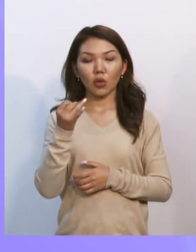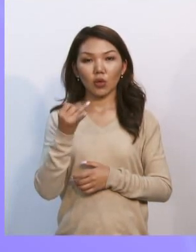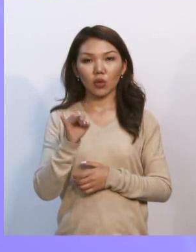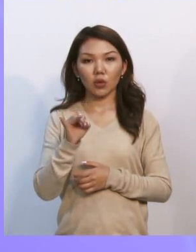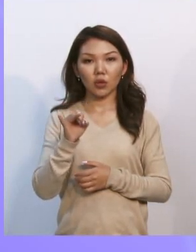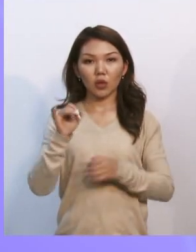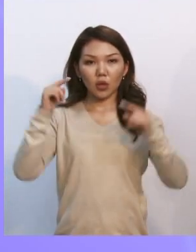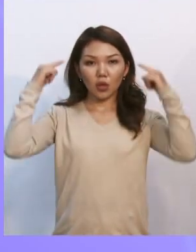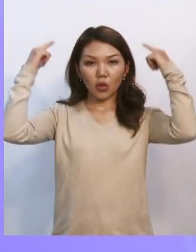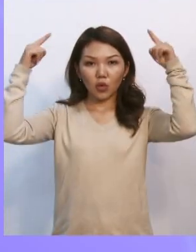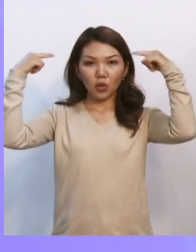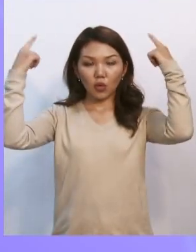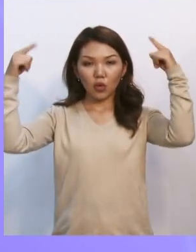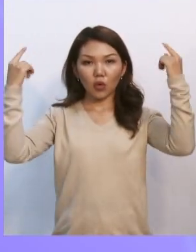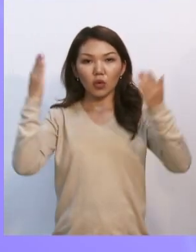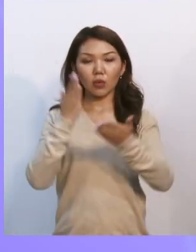Бул кой.